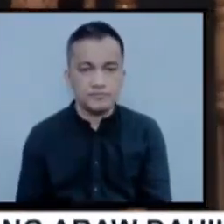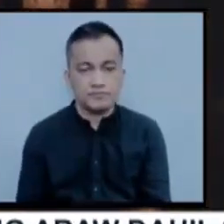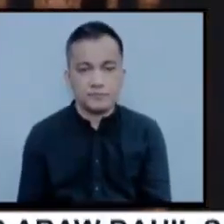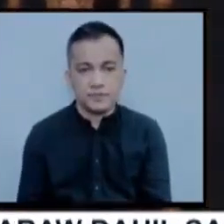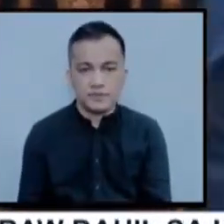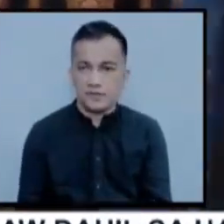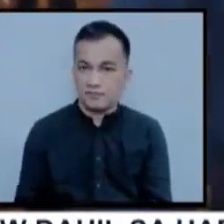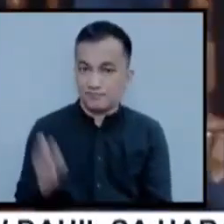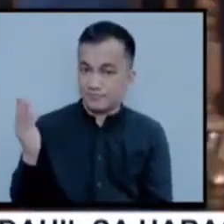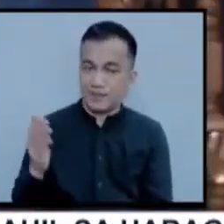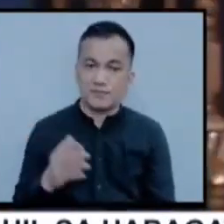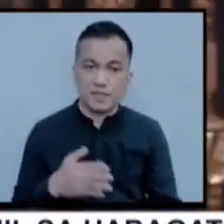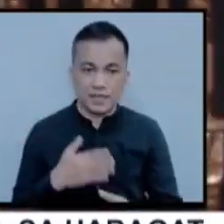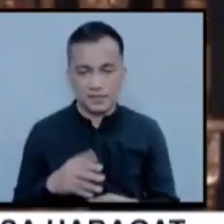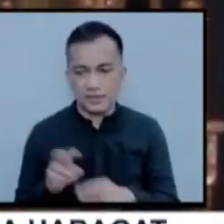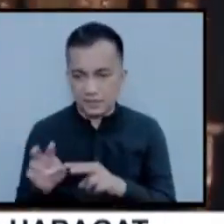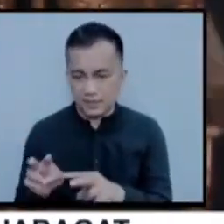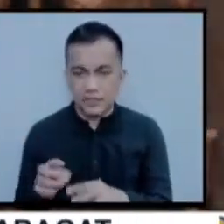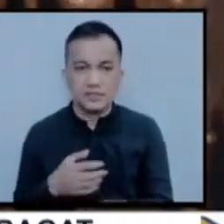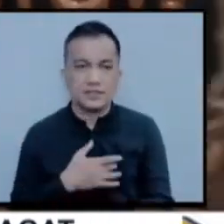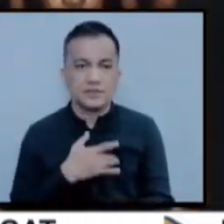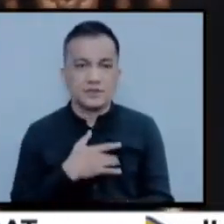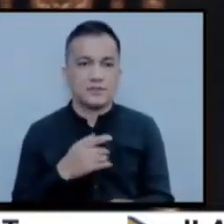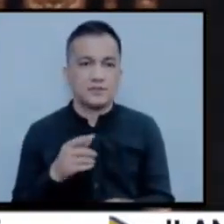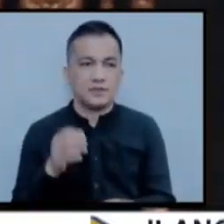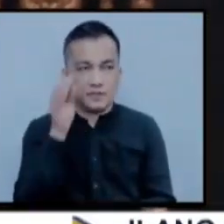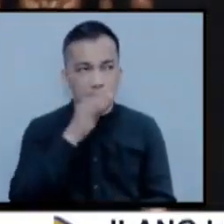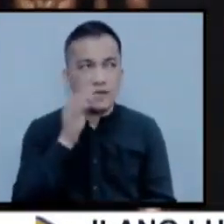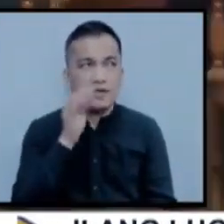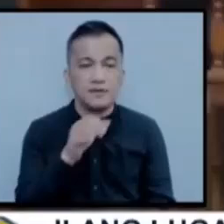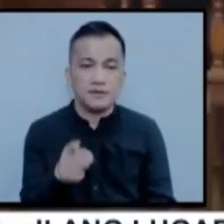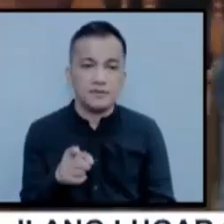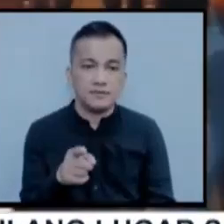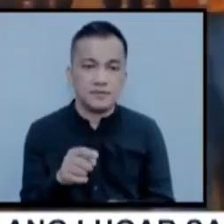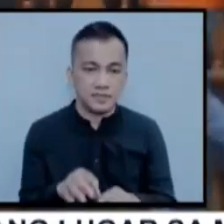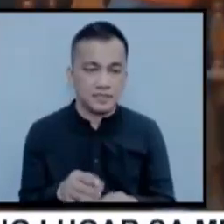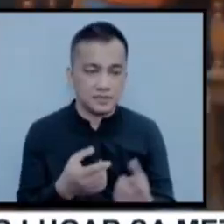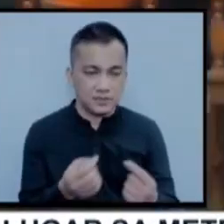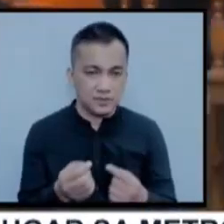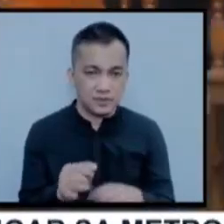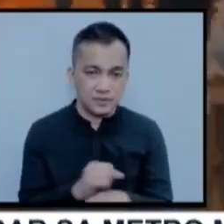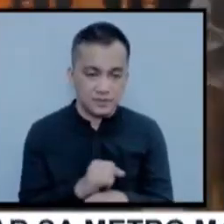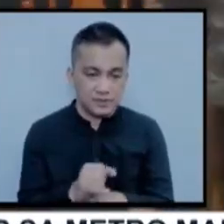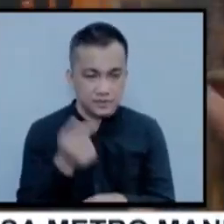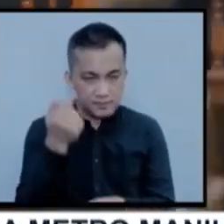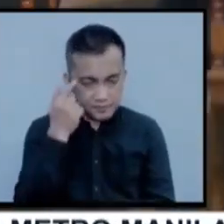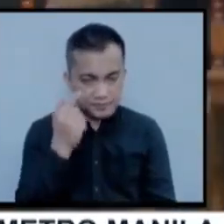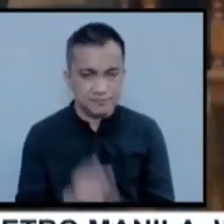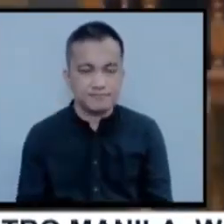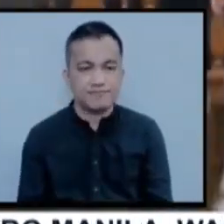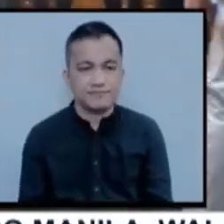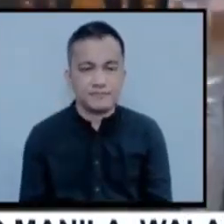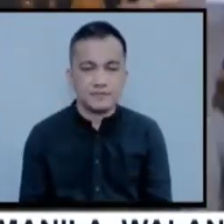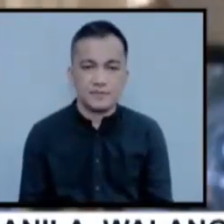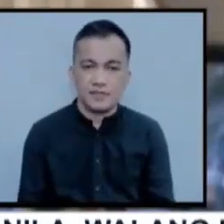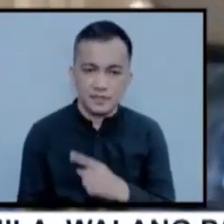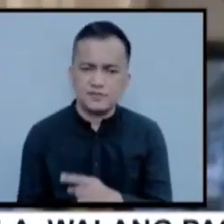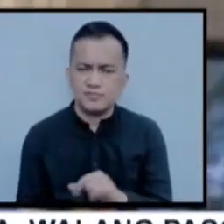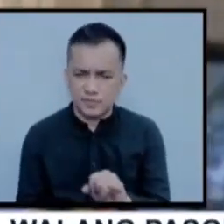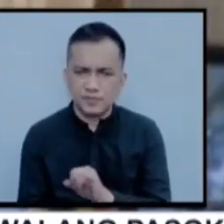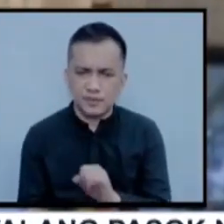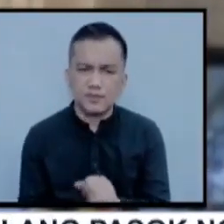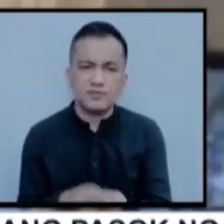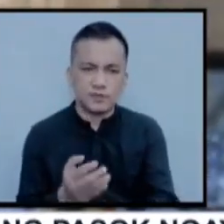niya na nakikita at nararamdaman na ng mga Pilipino ang mga hakbang at pag sisikap ng pamahalaan bagay na pagbubutihin pa ng